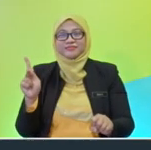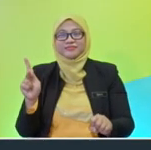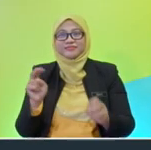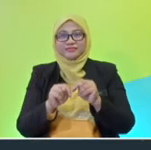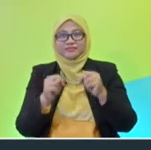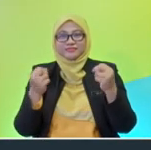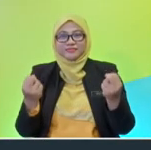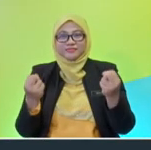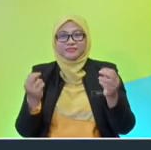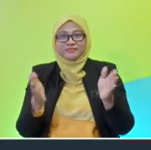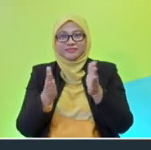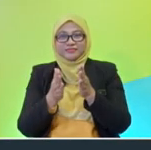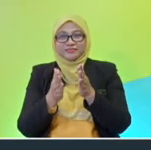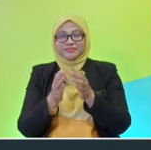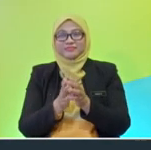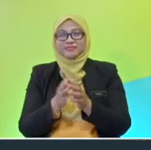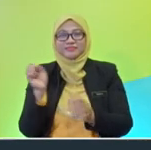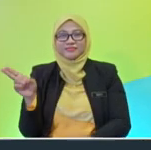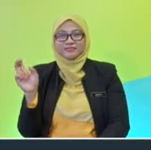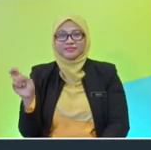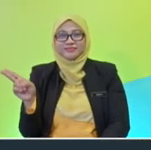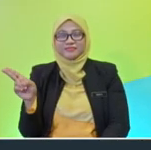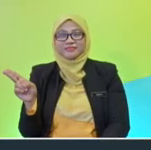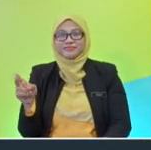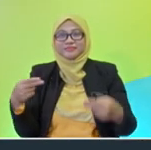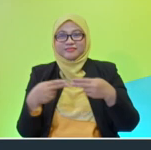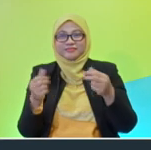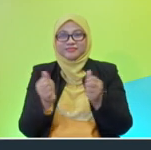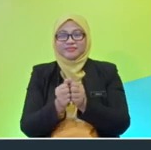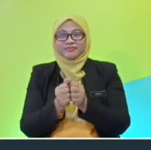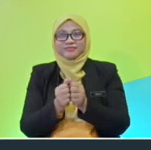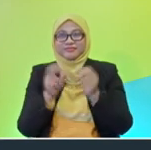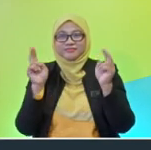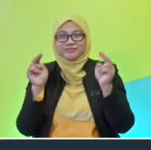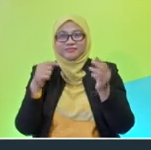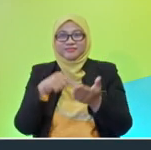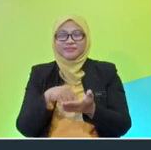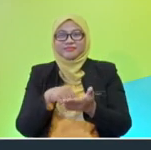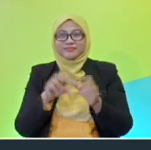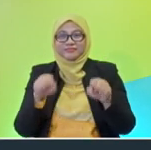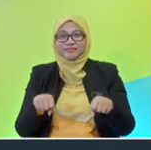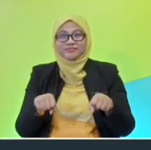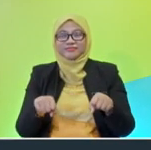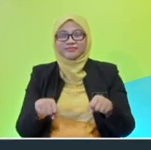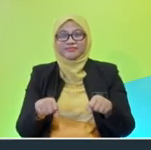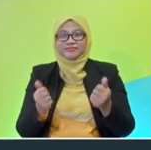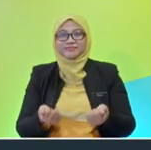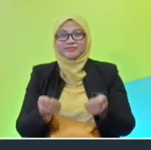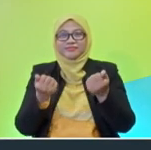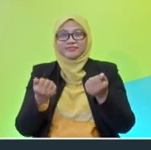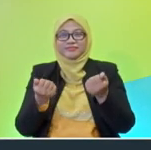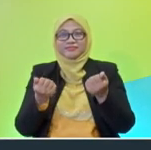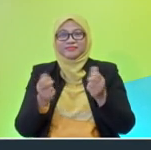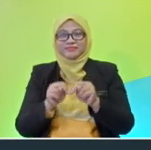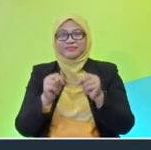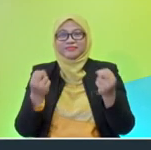yang mereka sediakan adalah berkaitan dengan tajuk ini hubungan diplomatik Oke boleh keempat awak angkat nota Pocket yang